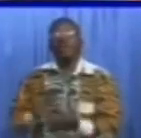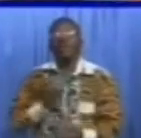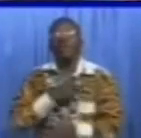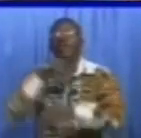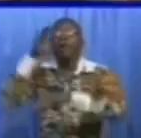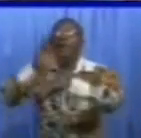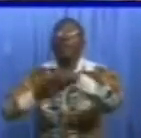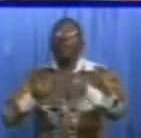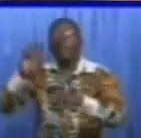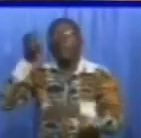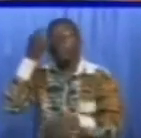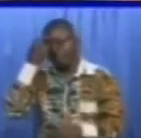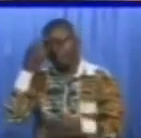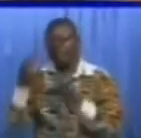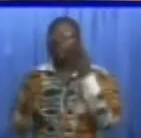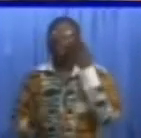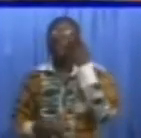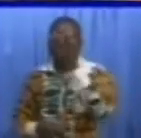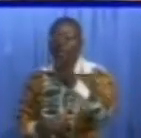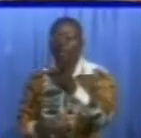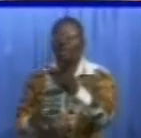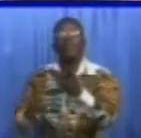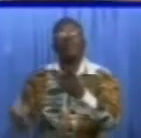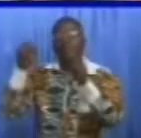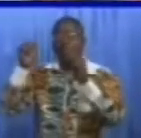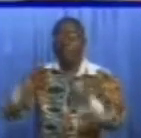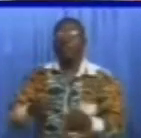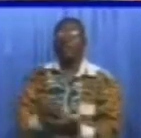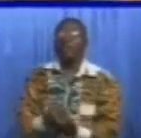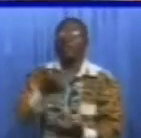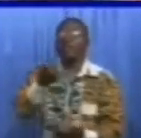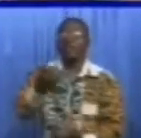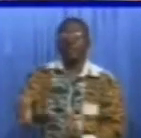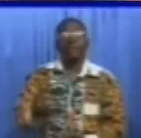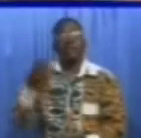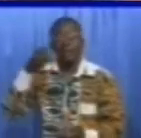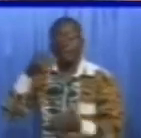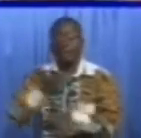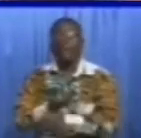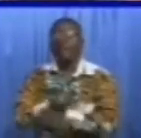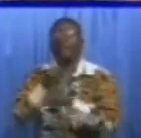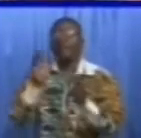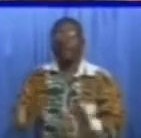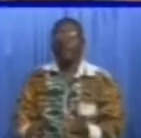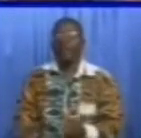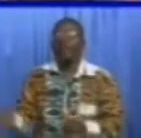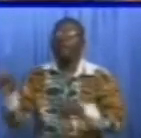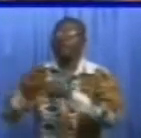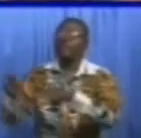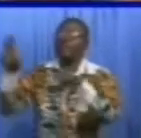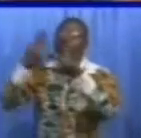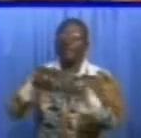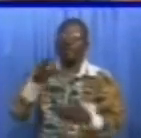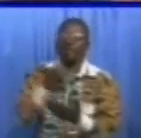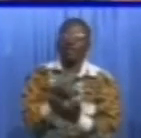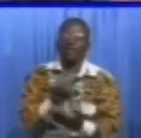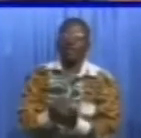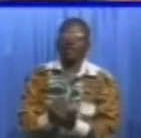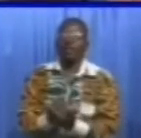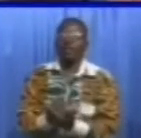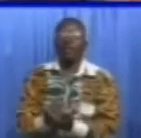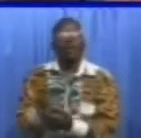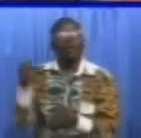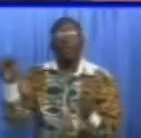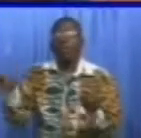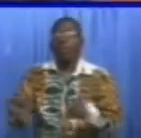le gouvernement de revoir le pouvoir d'achat des travailleurs en augmentant le salaire de façon conséquente,